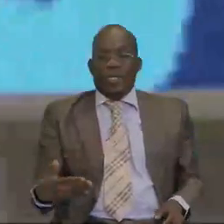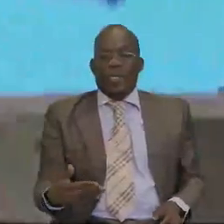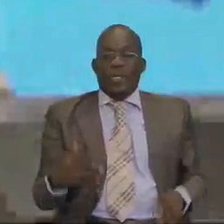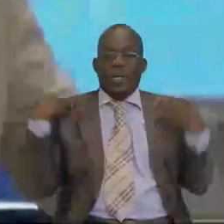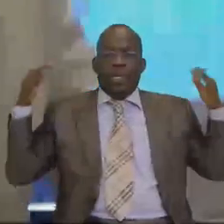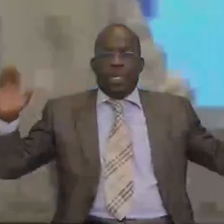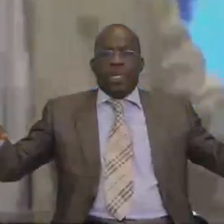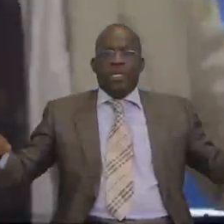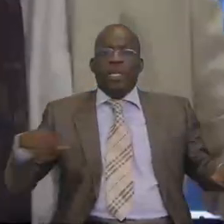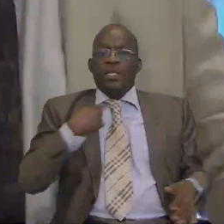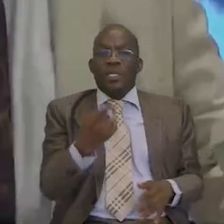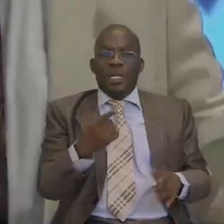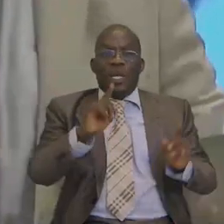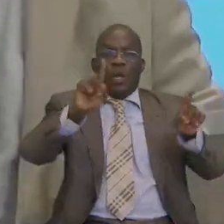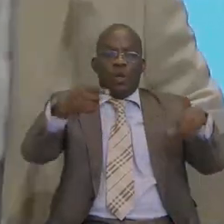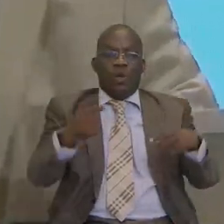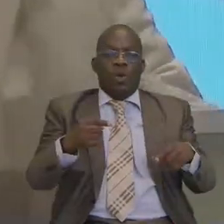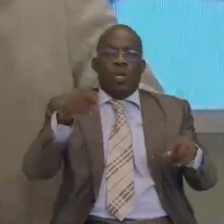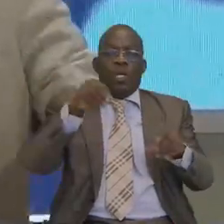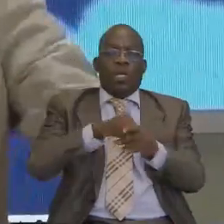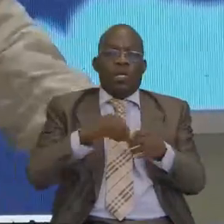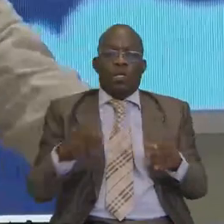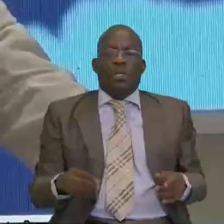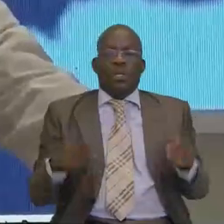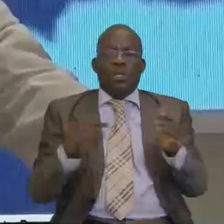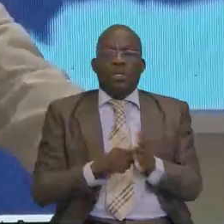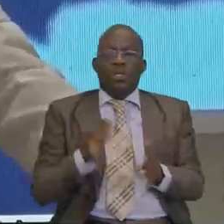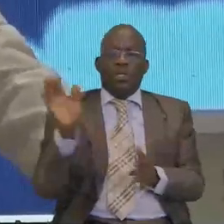dit, va dans cette puissance.